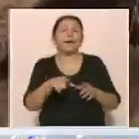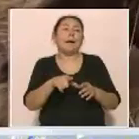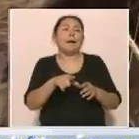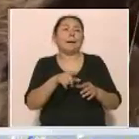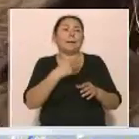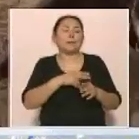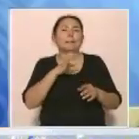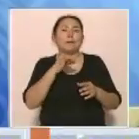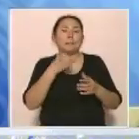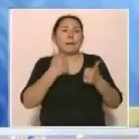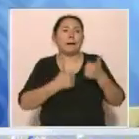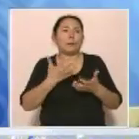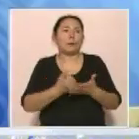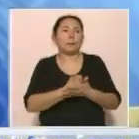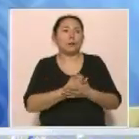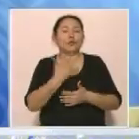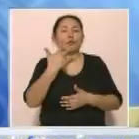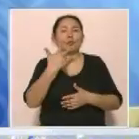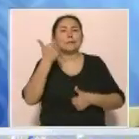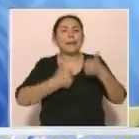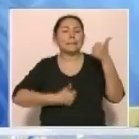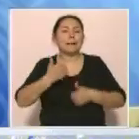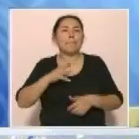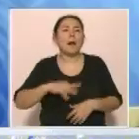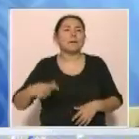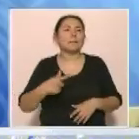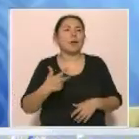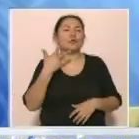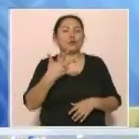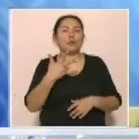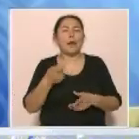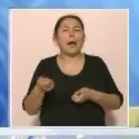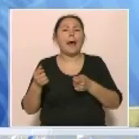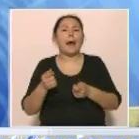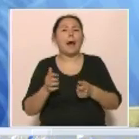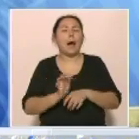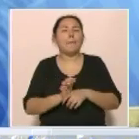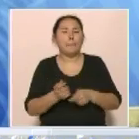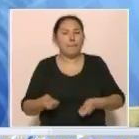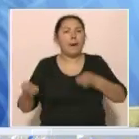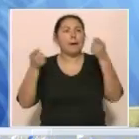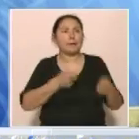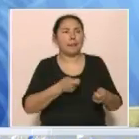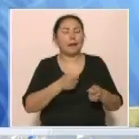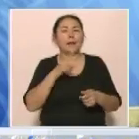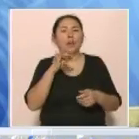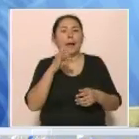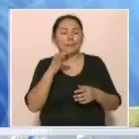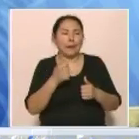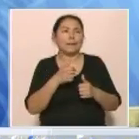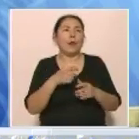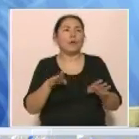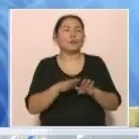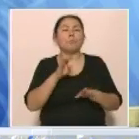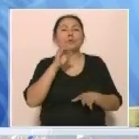аулау сайыстары өтті. 3 сайыста біз Маңғыстаудан 3 құс апардық, ителгін де, бүркітті де қаршығанды. Сол